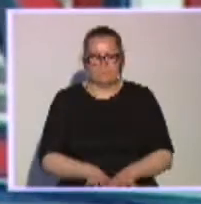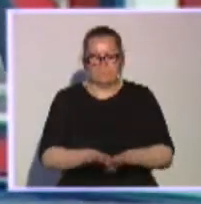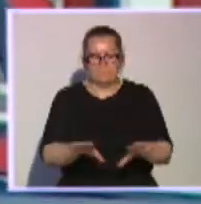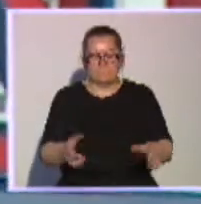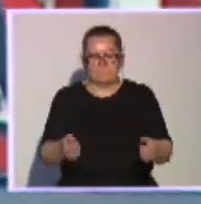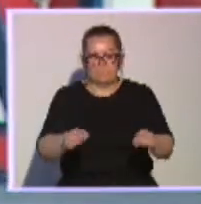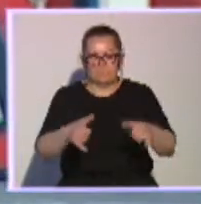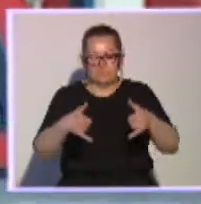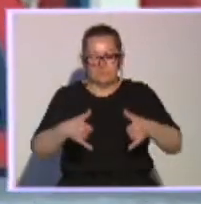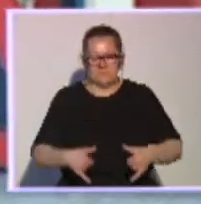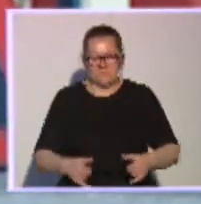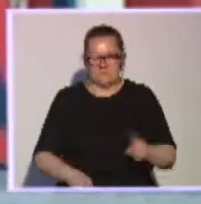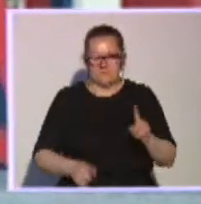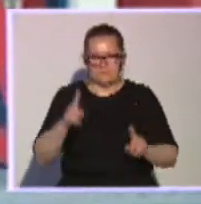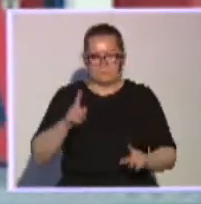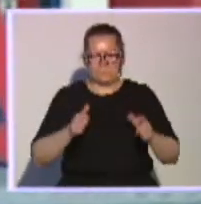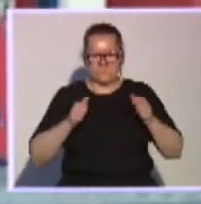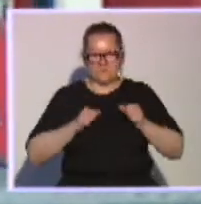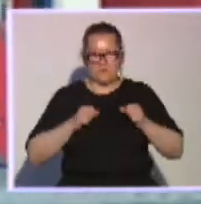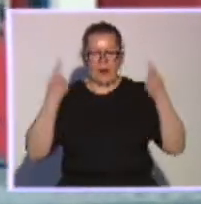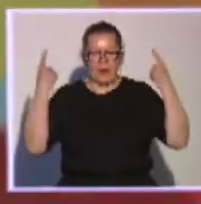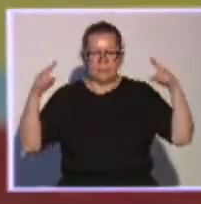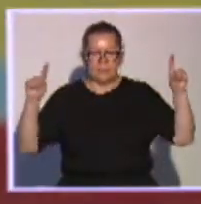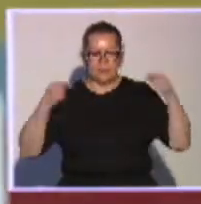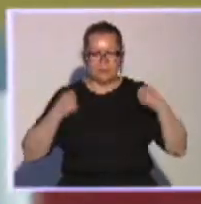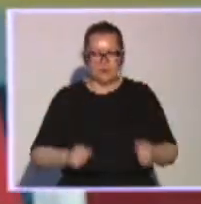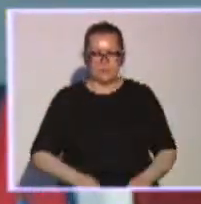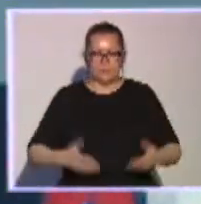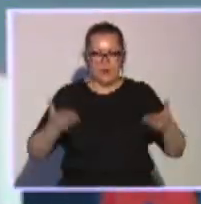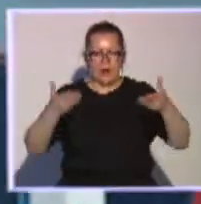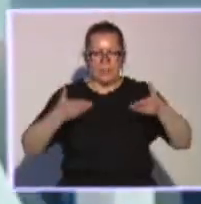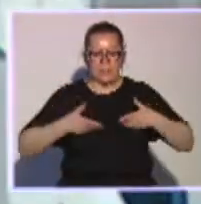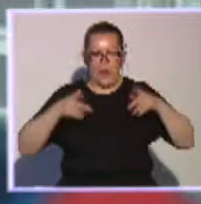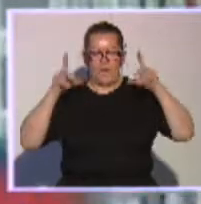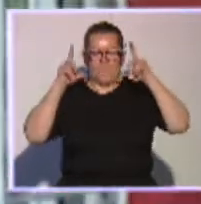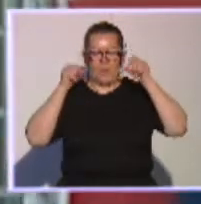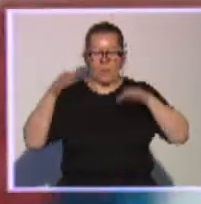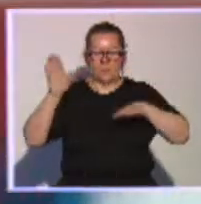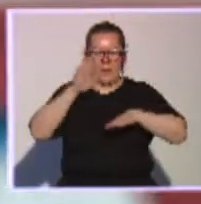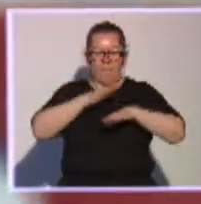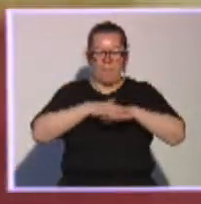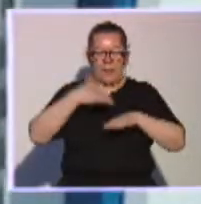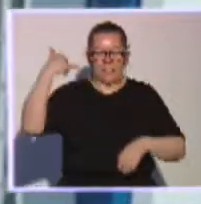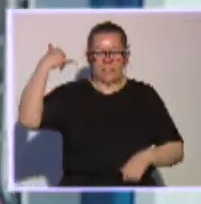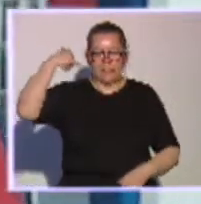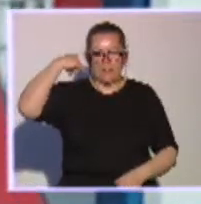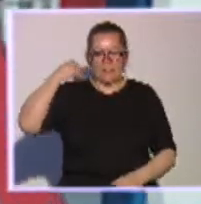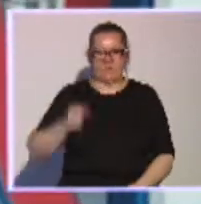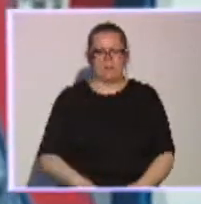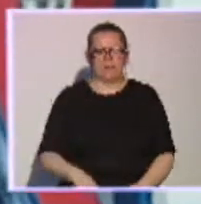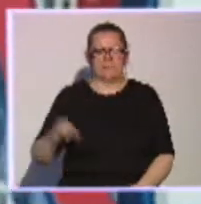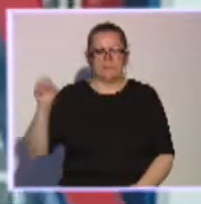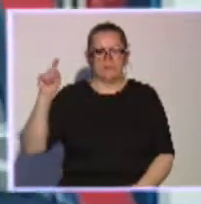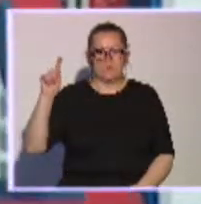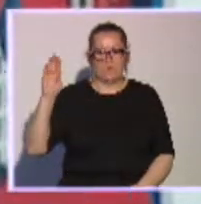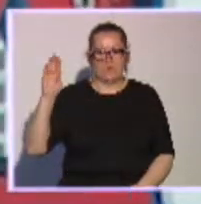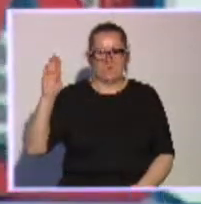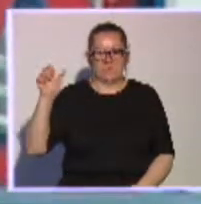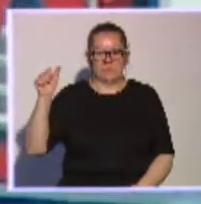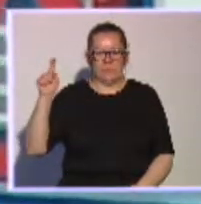Telejurnalul a ajuns la final, însă dacă sunteți martori unor evenimente care pot deveni o știre, ne puteți trimite imagini și informații pe numărul de WhatsApp